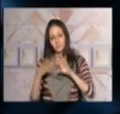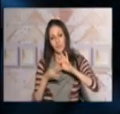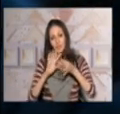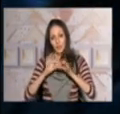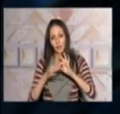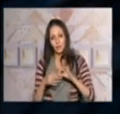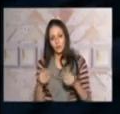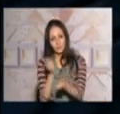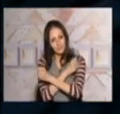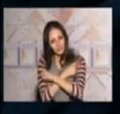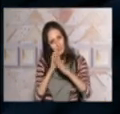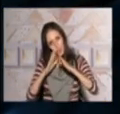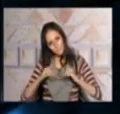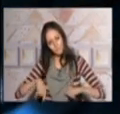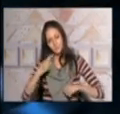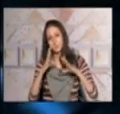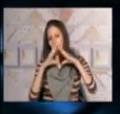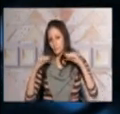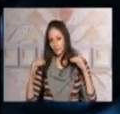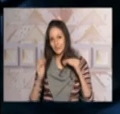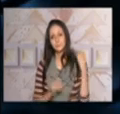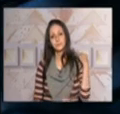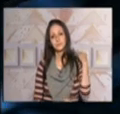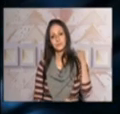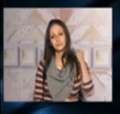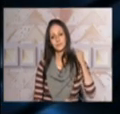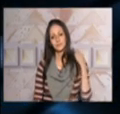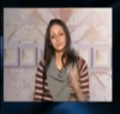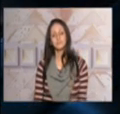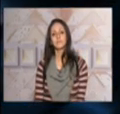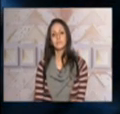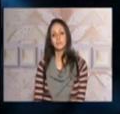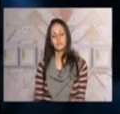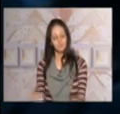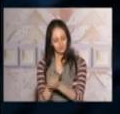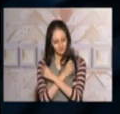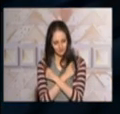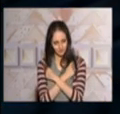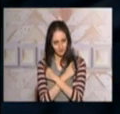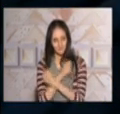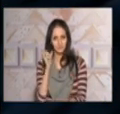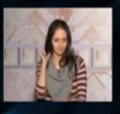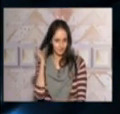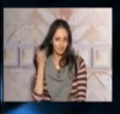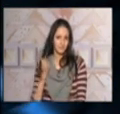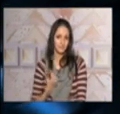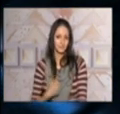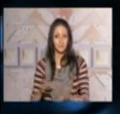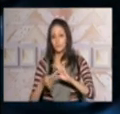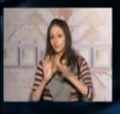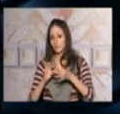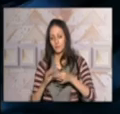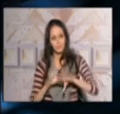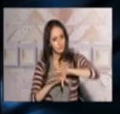التاريخية القديمة التي تربط مصر برومانيا. تاريخيا العلاقة نشأت منذ أيام الملكية في